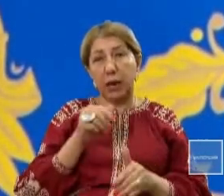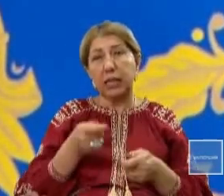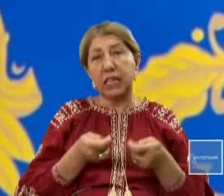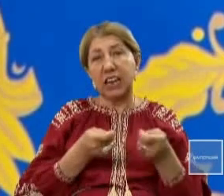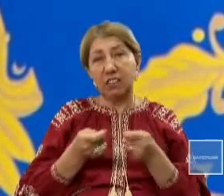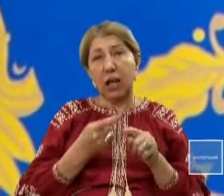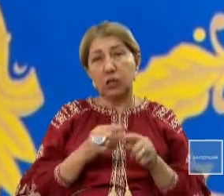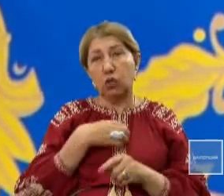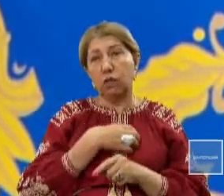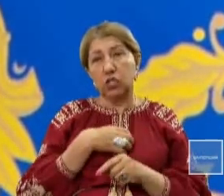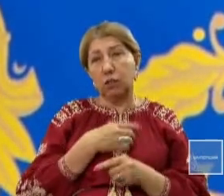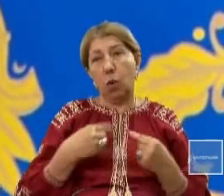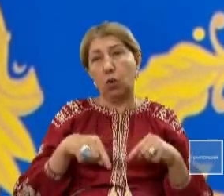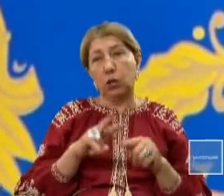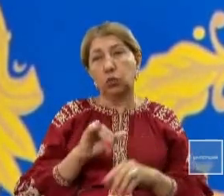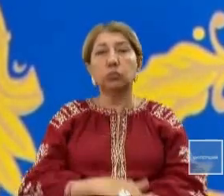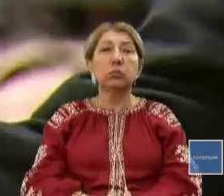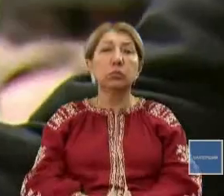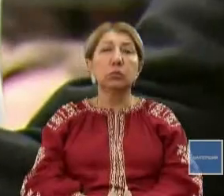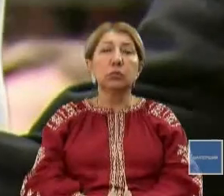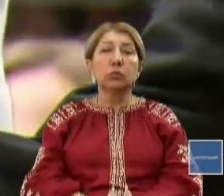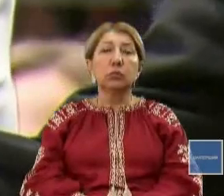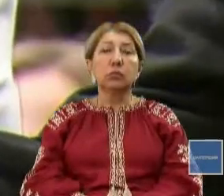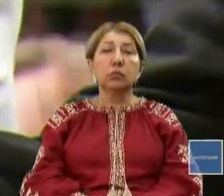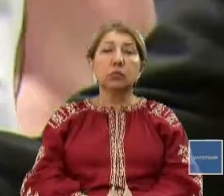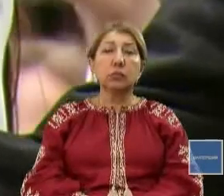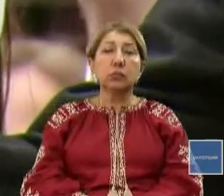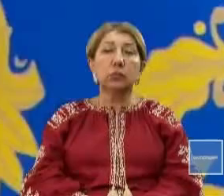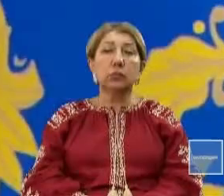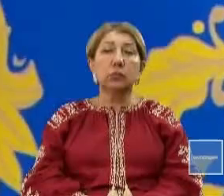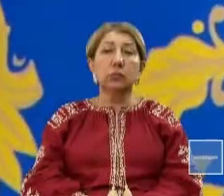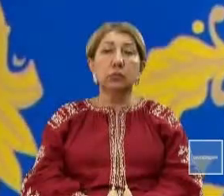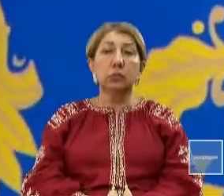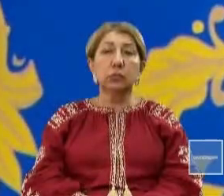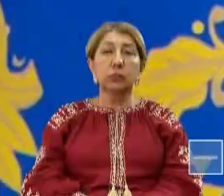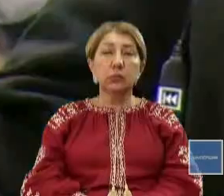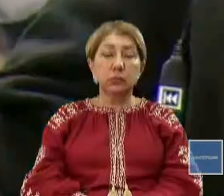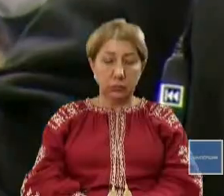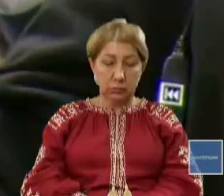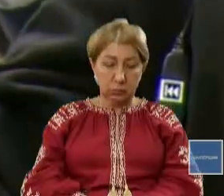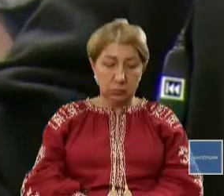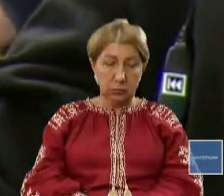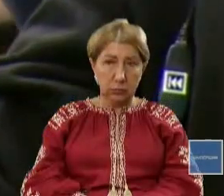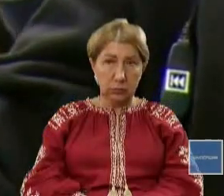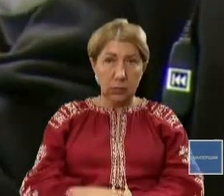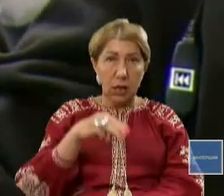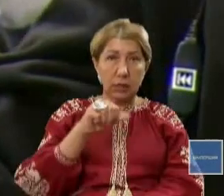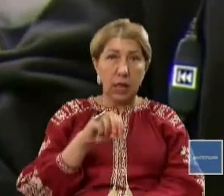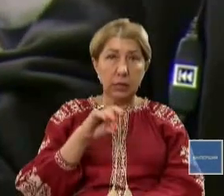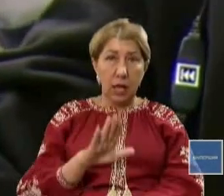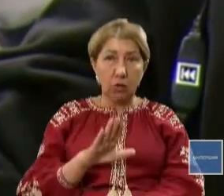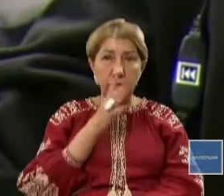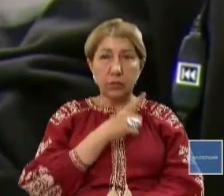дуже важливого органу. А стосовно Татарова, то... Я вам відповів. Так, я тільки уточню, що він на брифінгах під